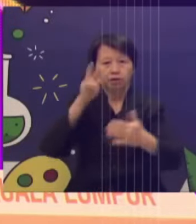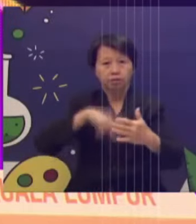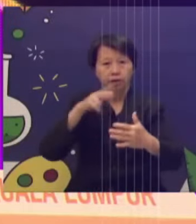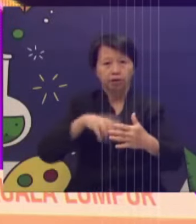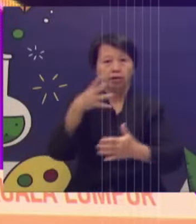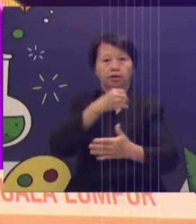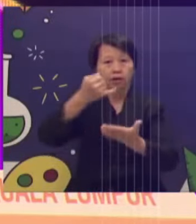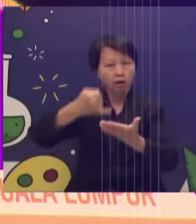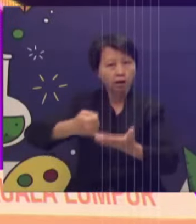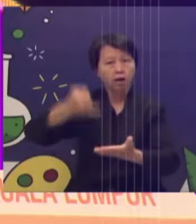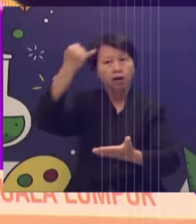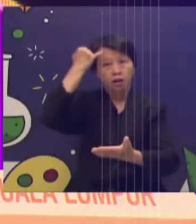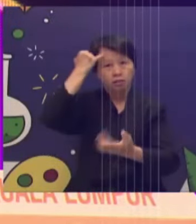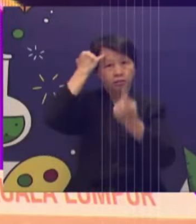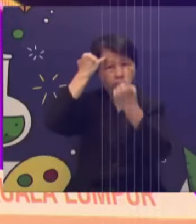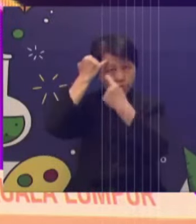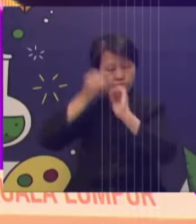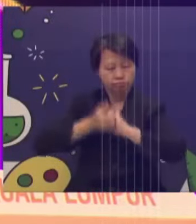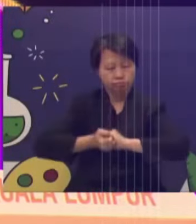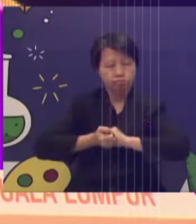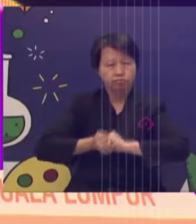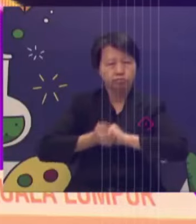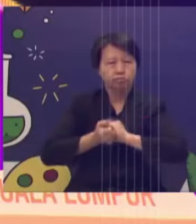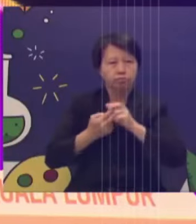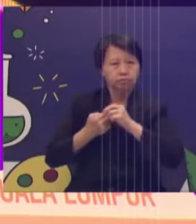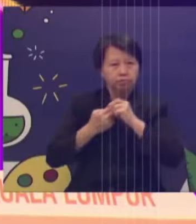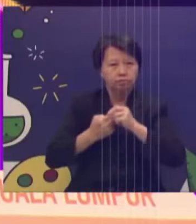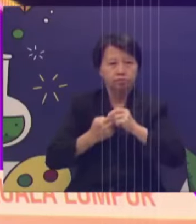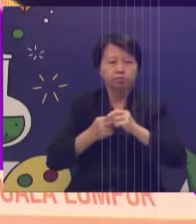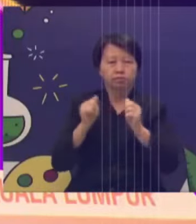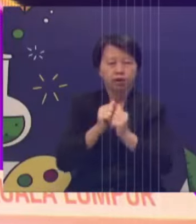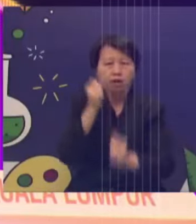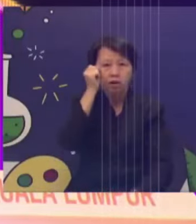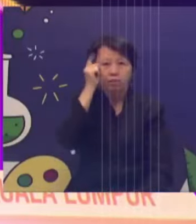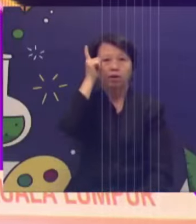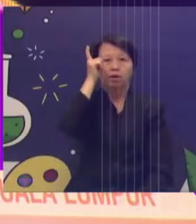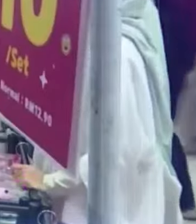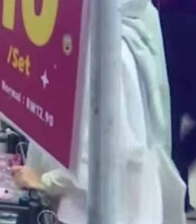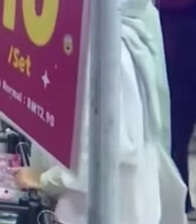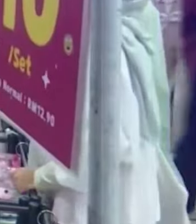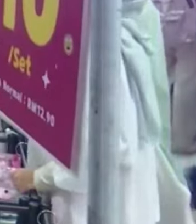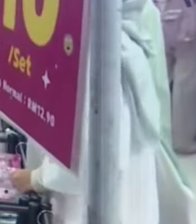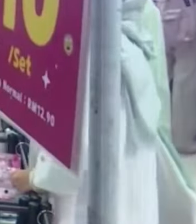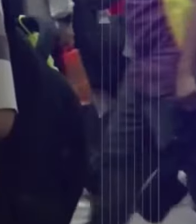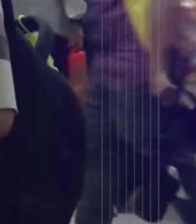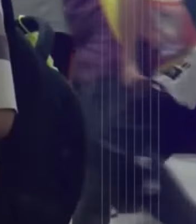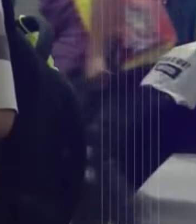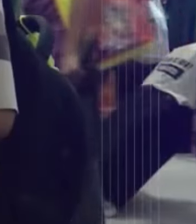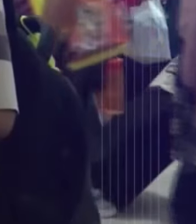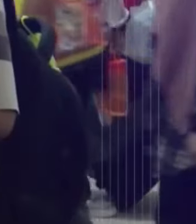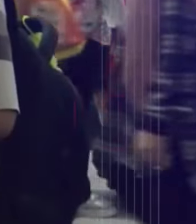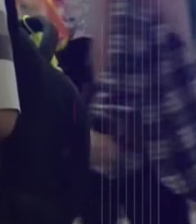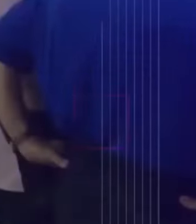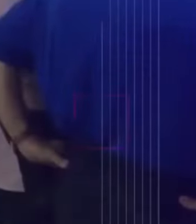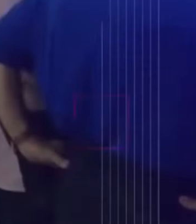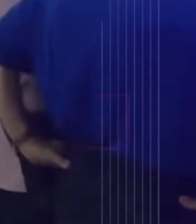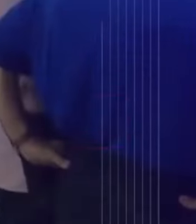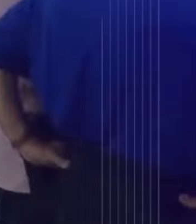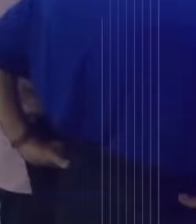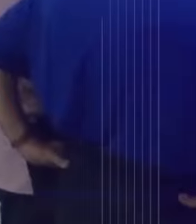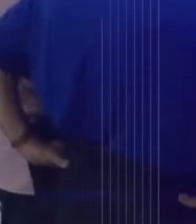itu sepati dan serasi dengan kefahaman kita tentang Islam. Negara Malaysia